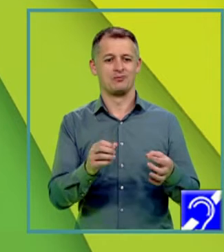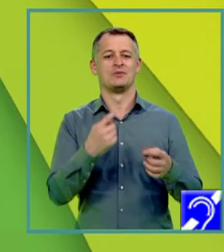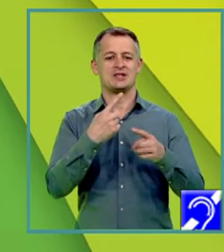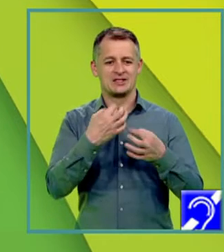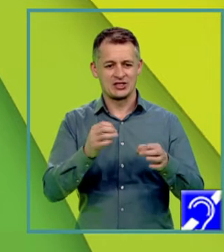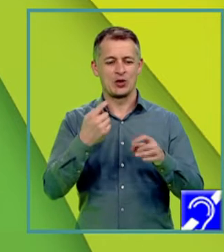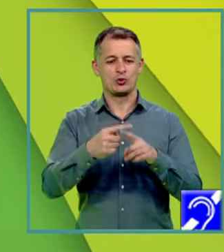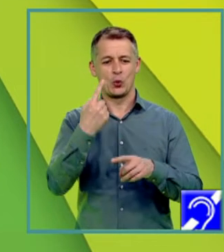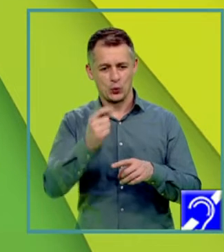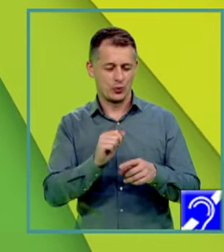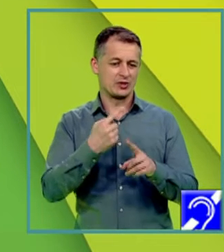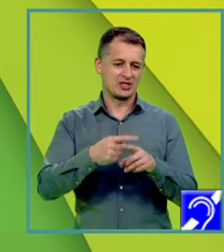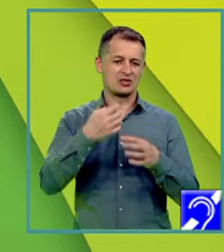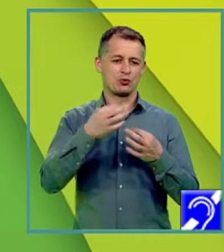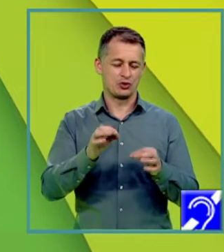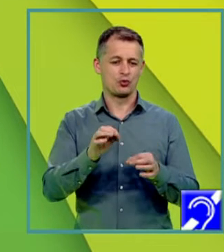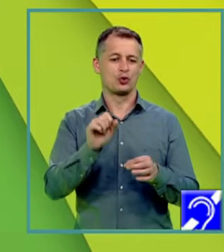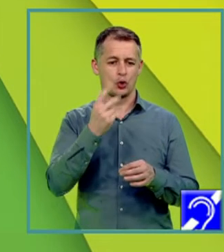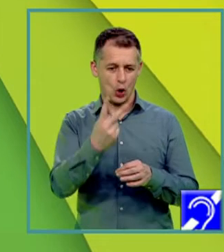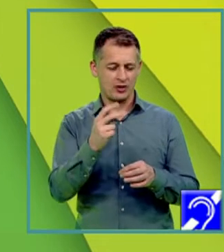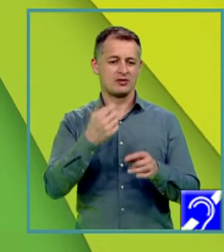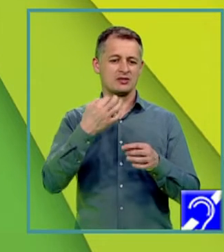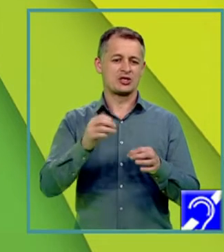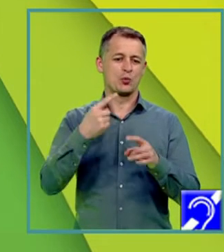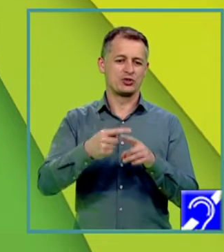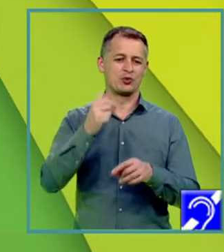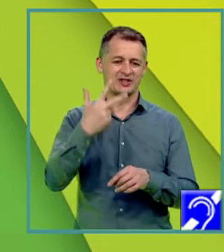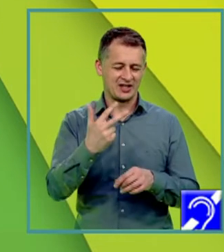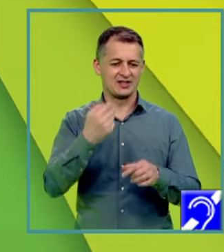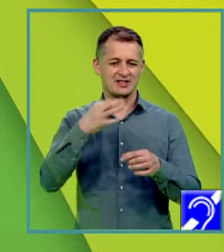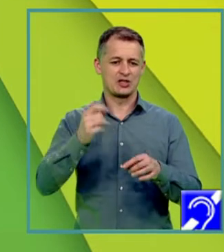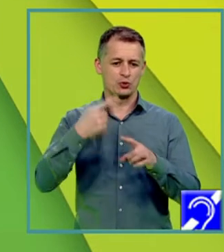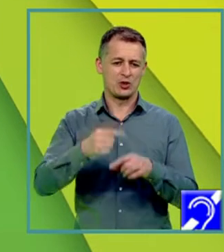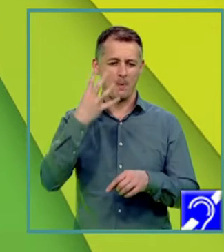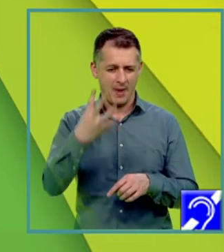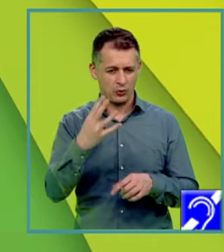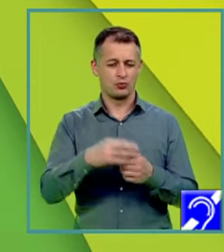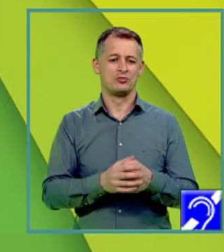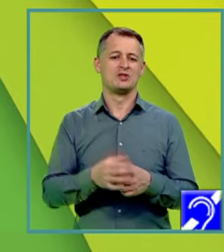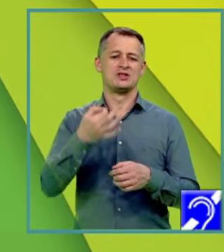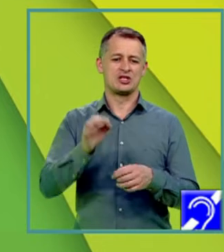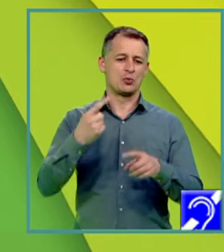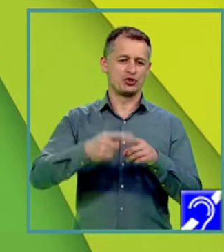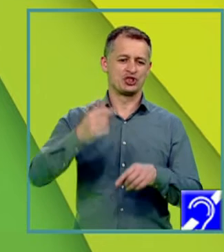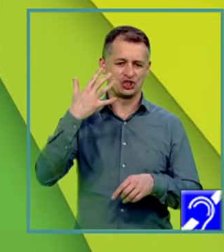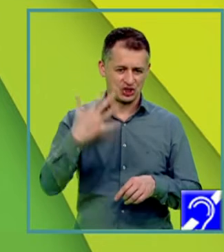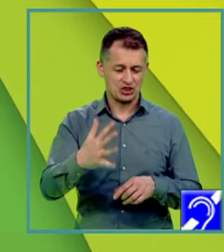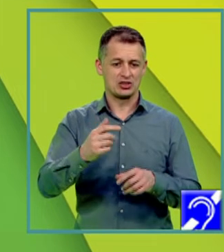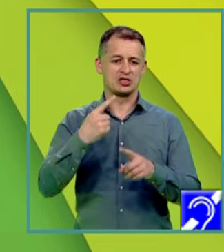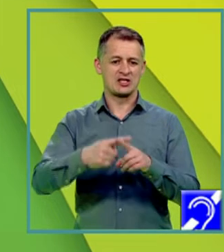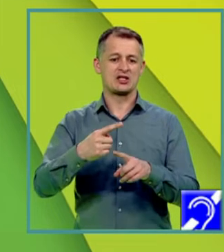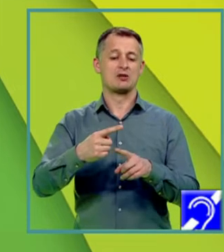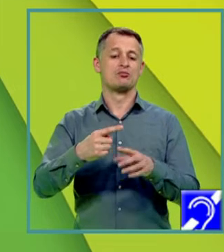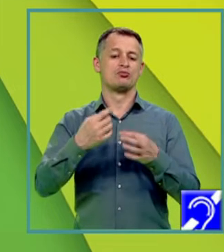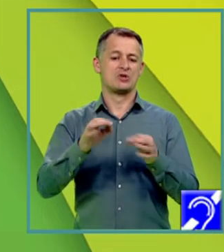înmulțit cu 110 înmulțit cu 2 10 mulți cu trei 10 mulți cu patru zece înmulțit cu 5 și